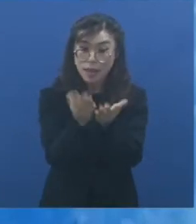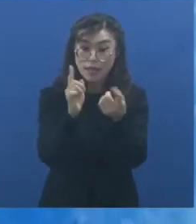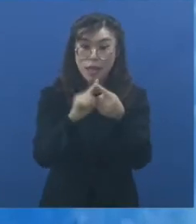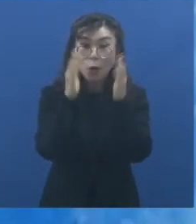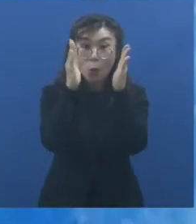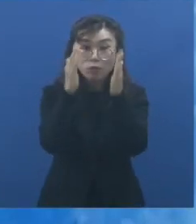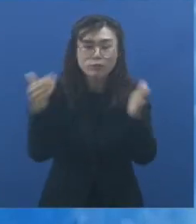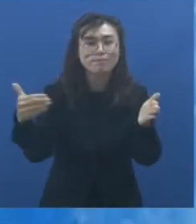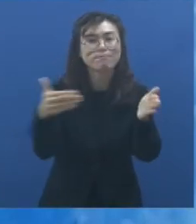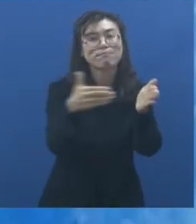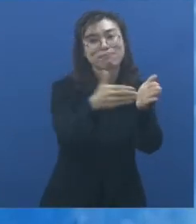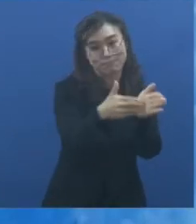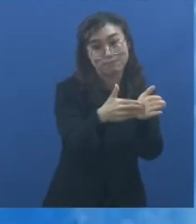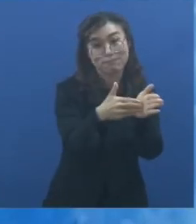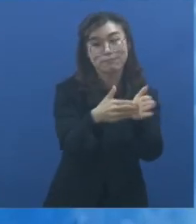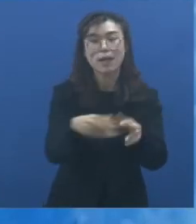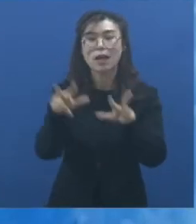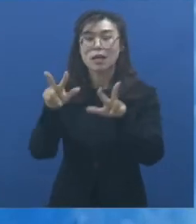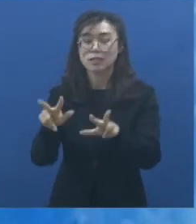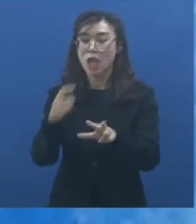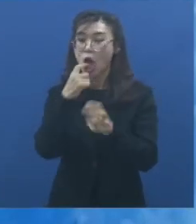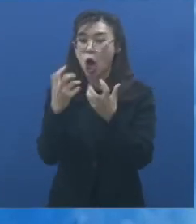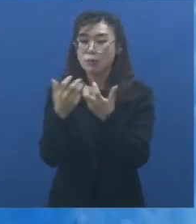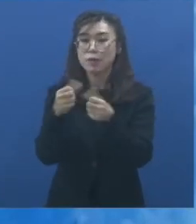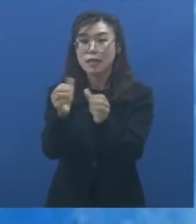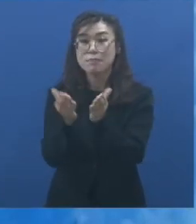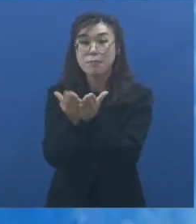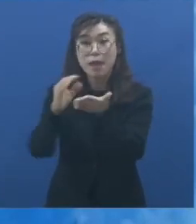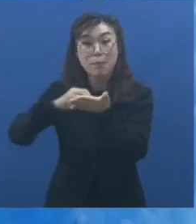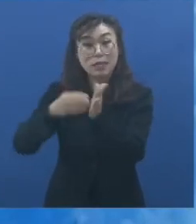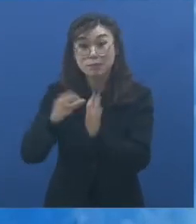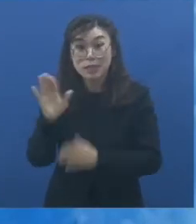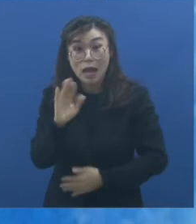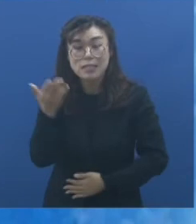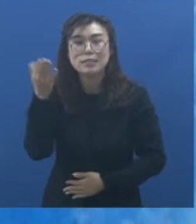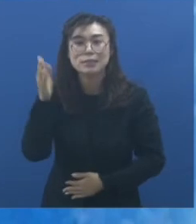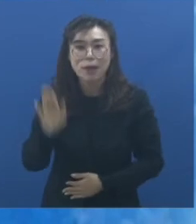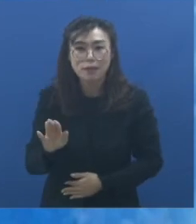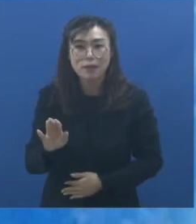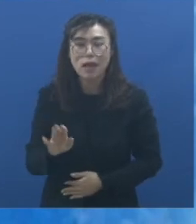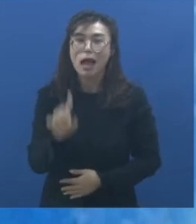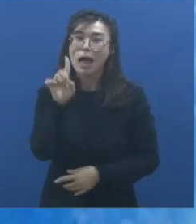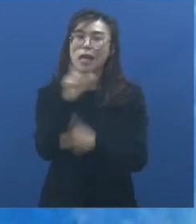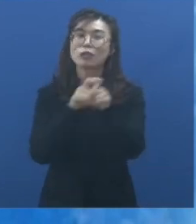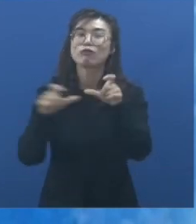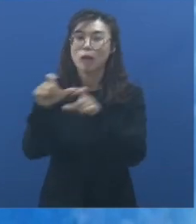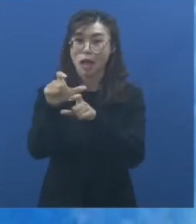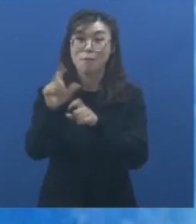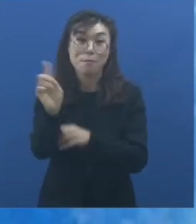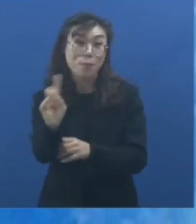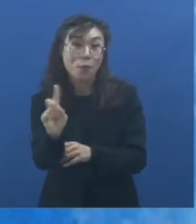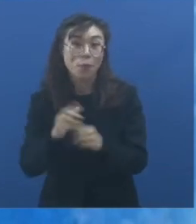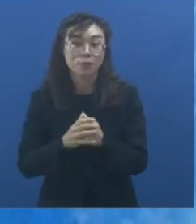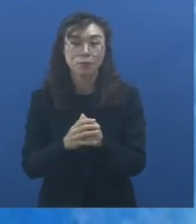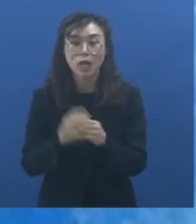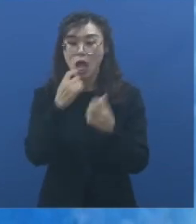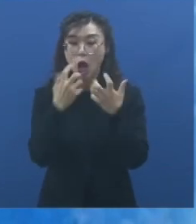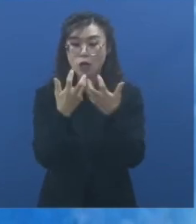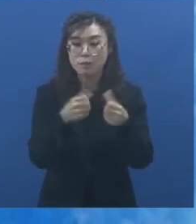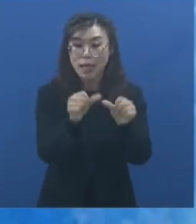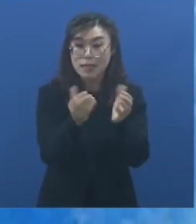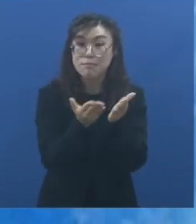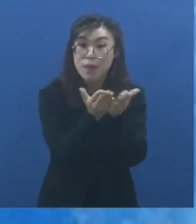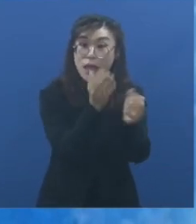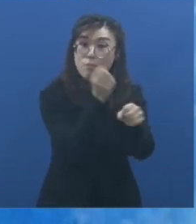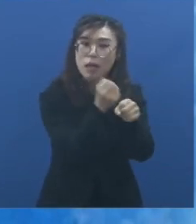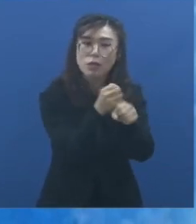여러분들 12선 만큼은 안 되죠 사실 여러분 하나만 얘기도 해 주자면 생선은 어 이제 금호 용이